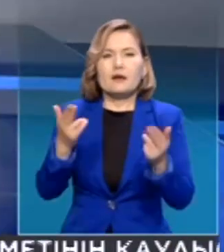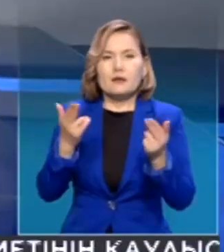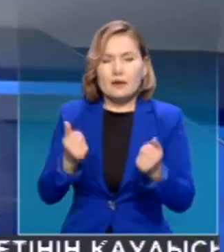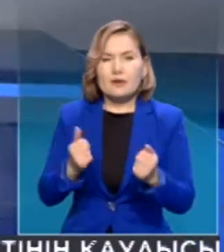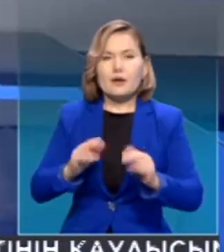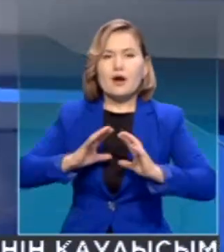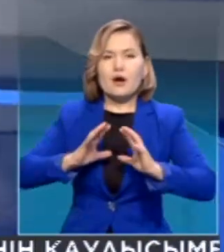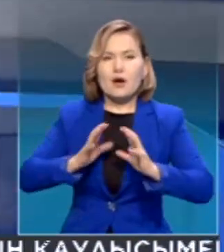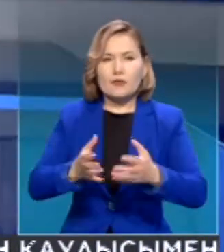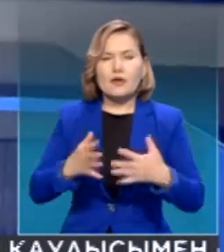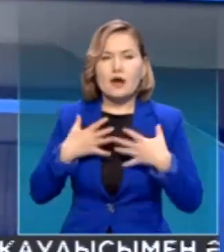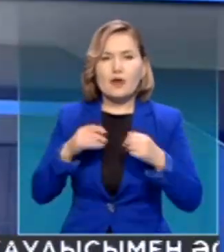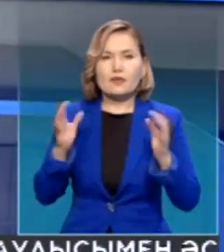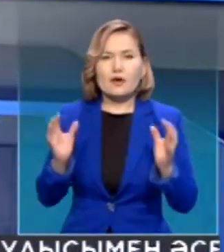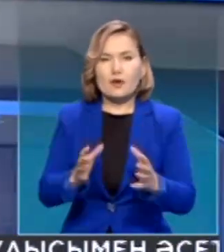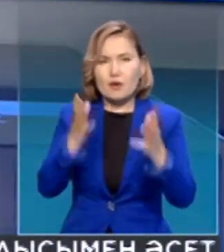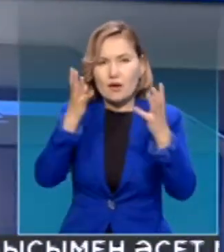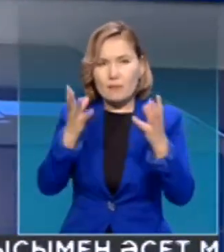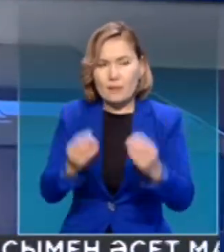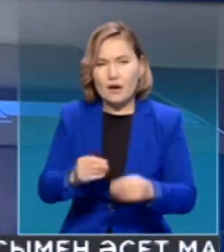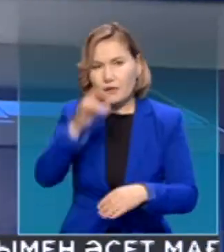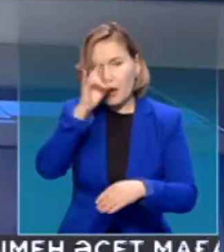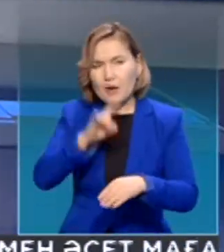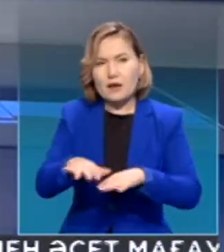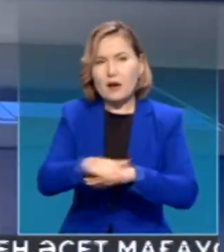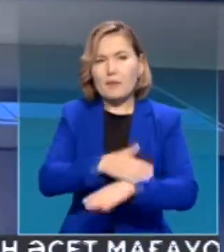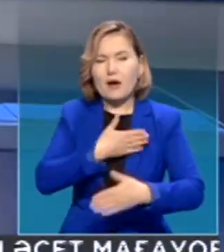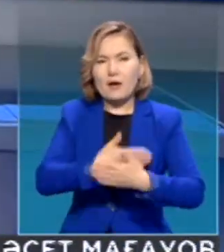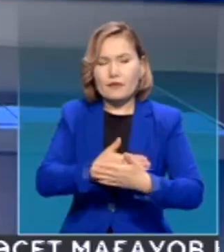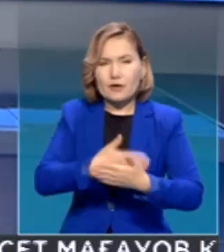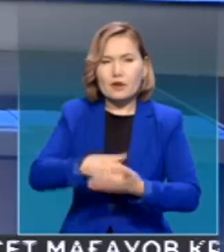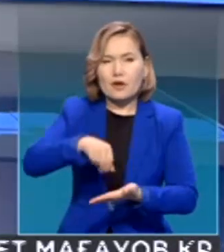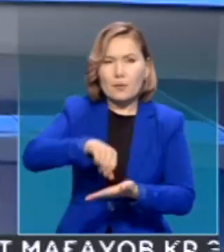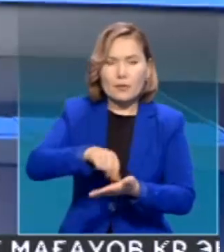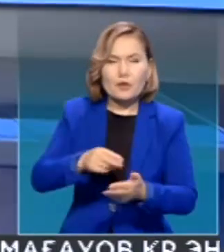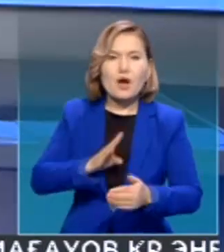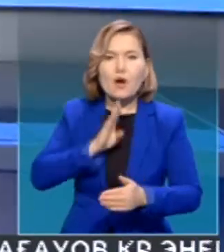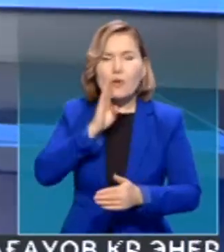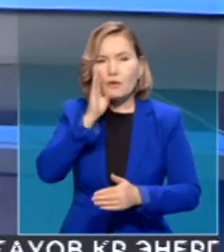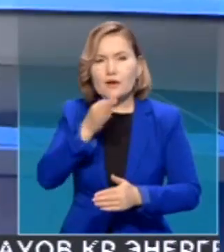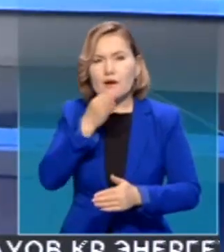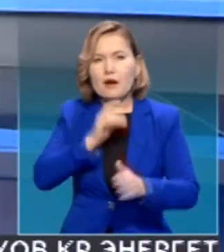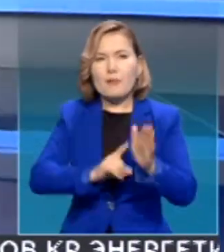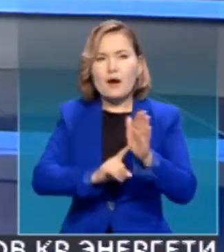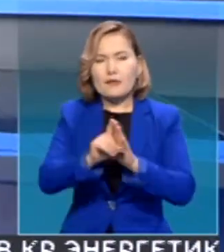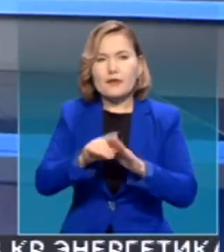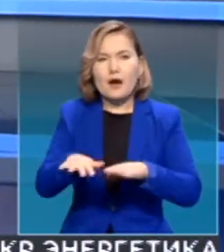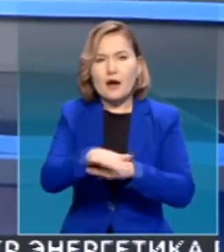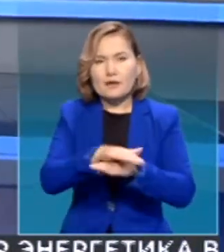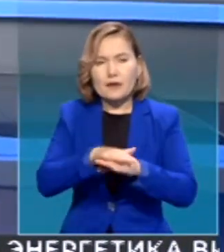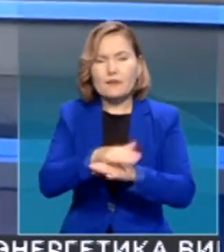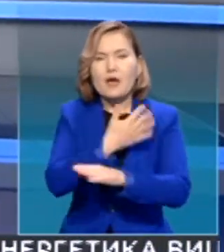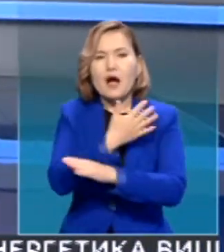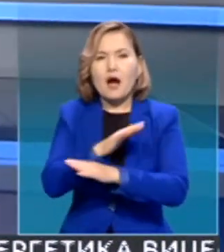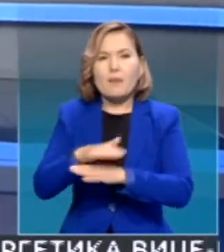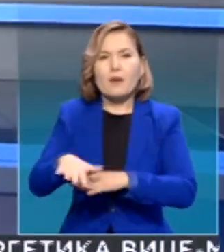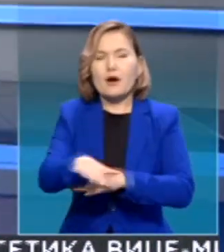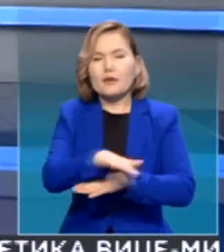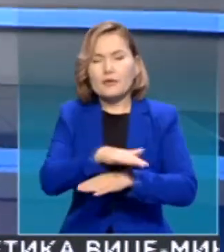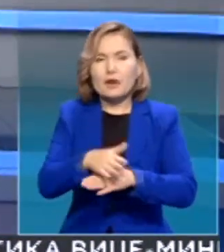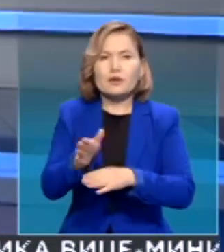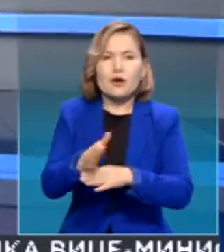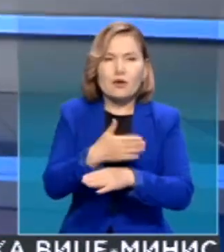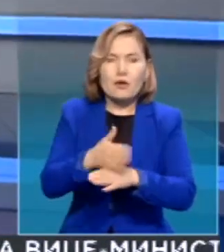Ya dünyacılık insanlık künün Kazakistan'da bilsindi türdü ata bütüp jatır. Tangmen talası astanalıktar botanikalık bahta jinalıp bir